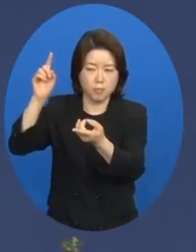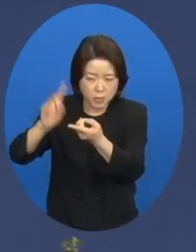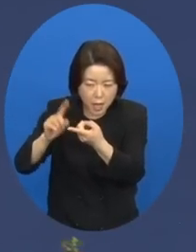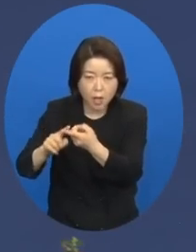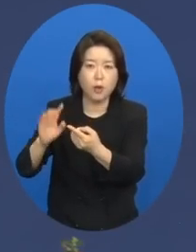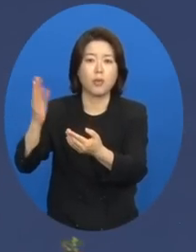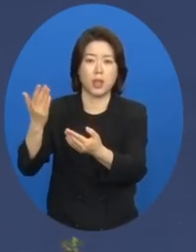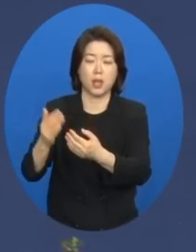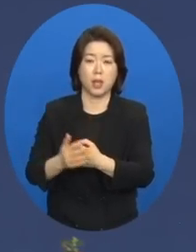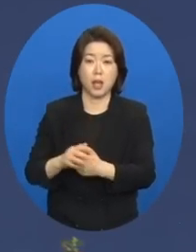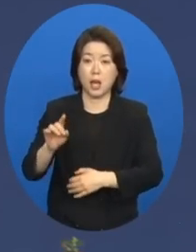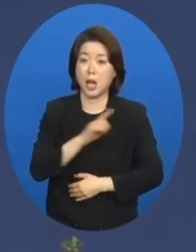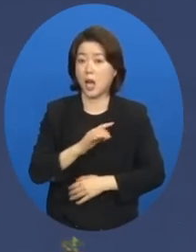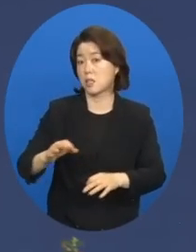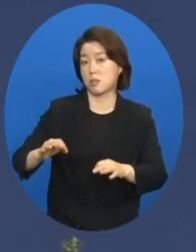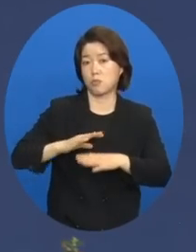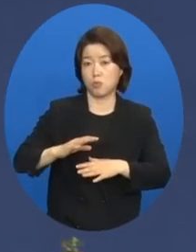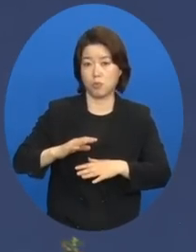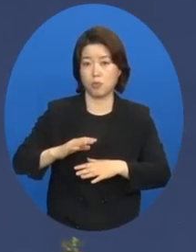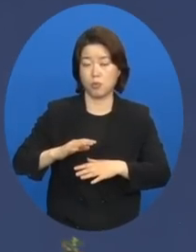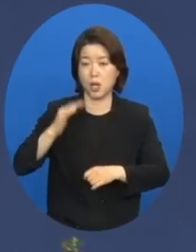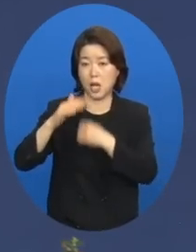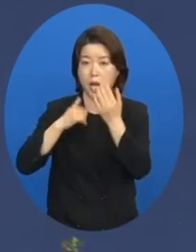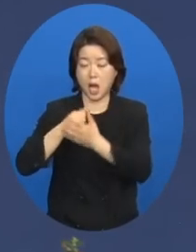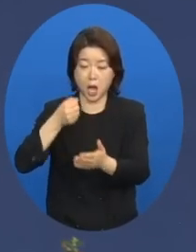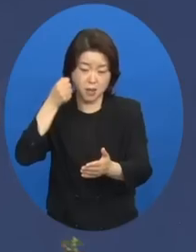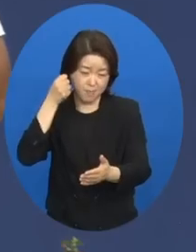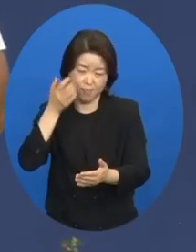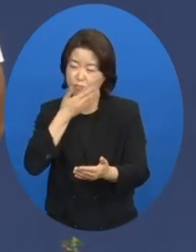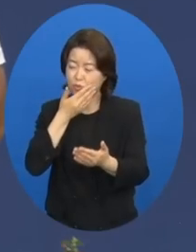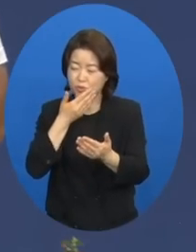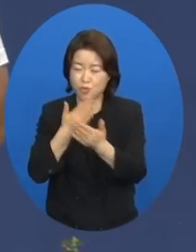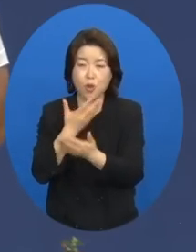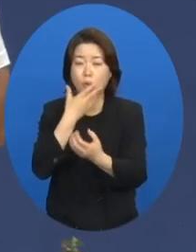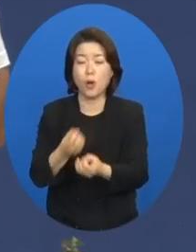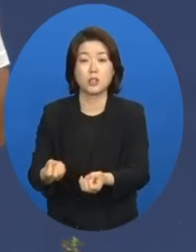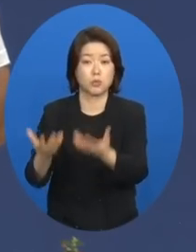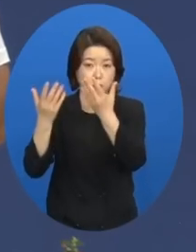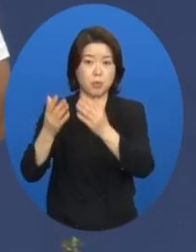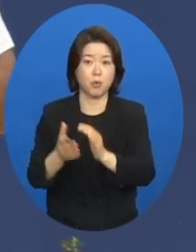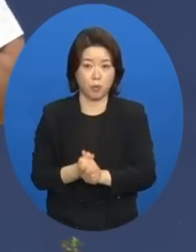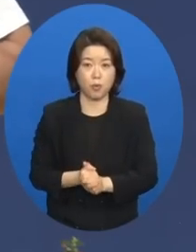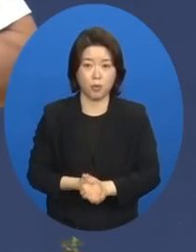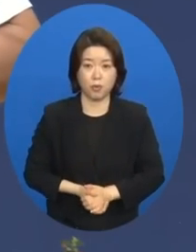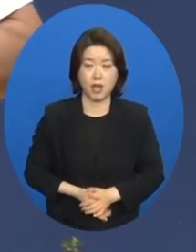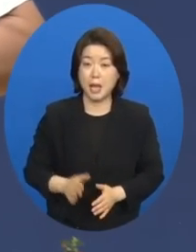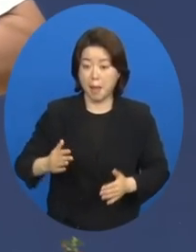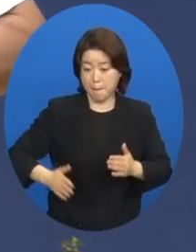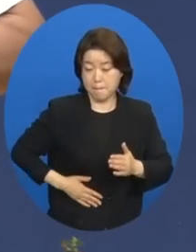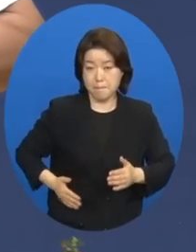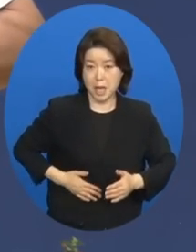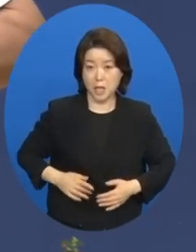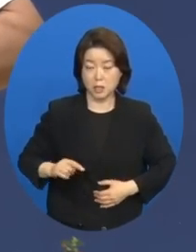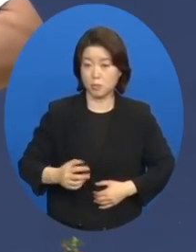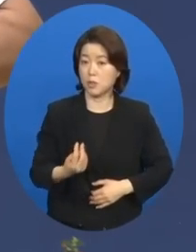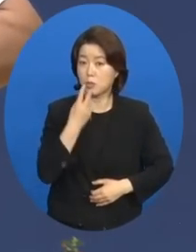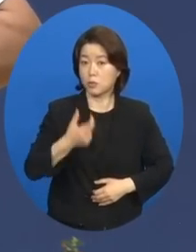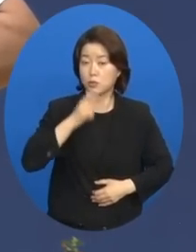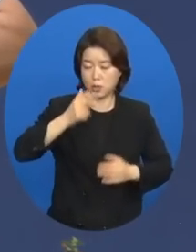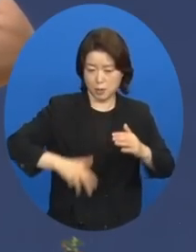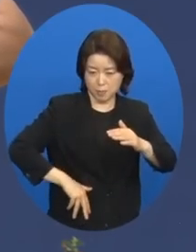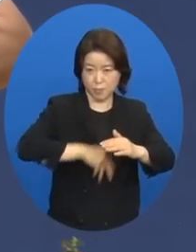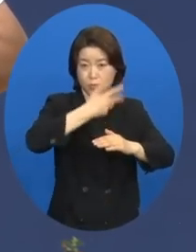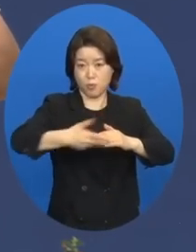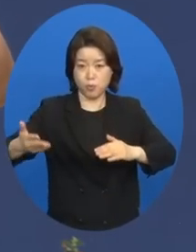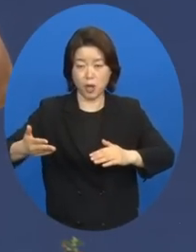하시는 가장 놀라운 하나님의 결정적인 축복이었습니다. 배에서부터 생수의 강이